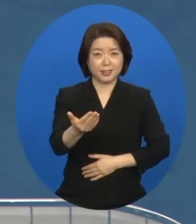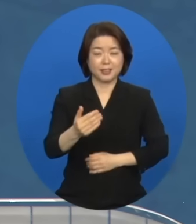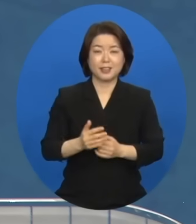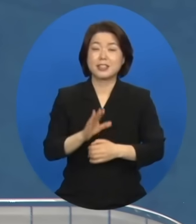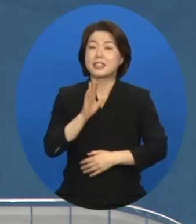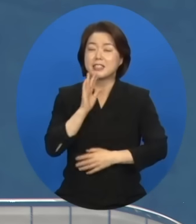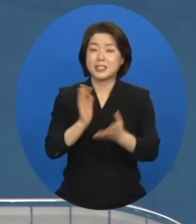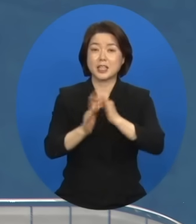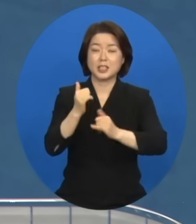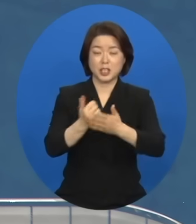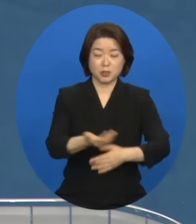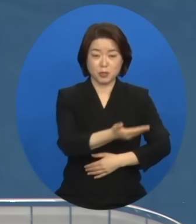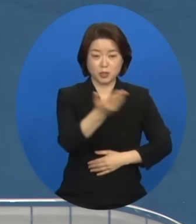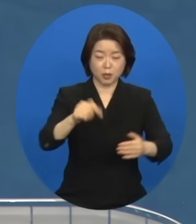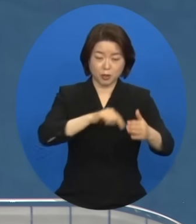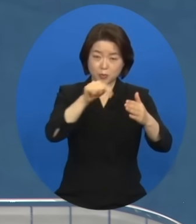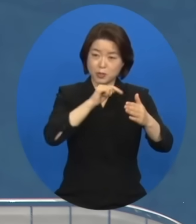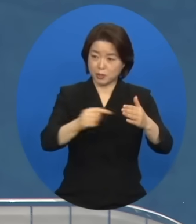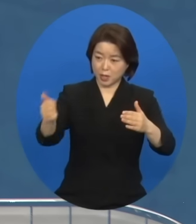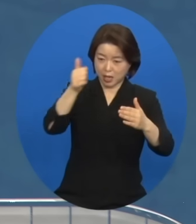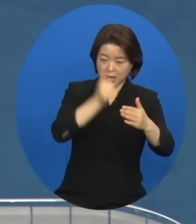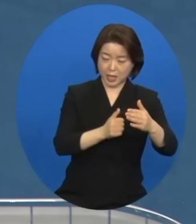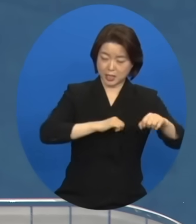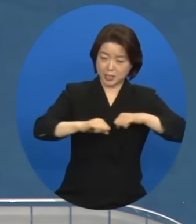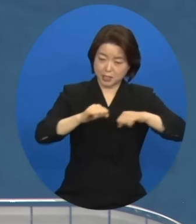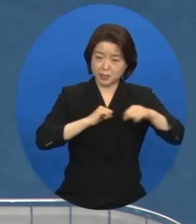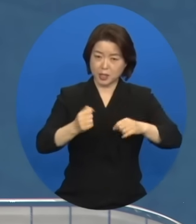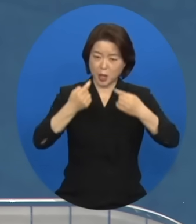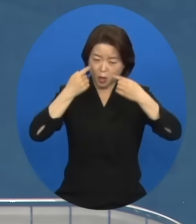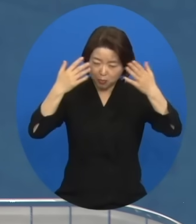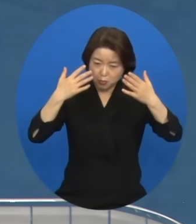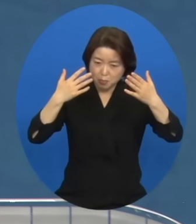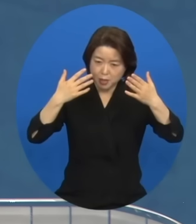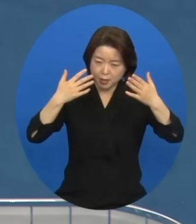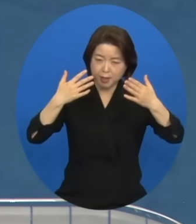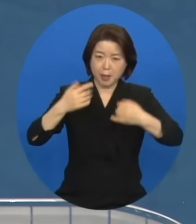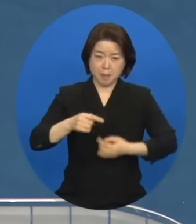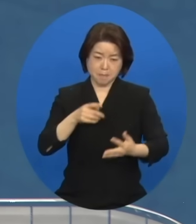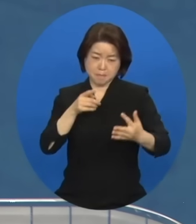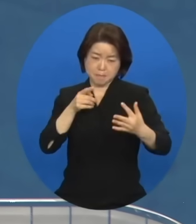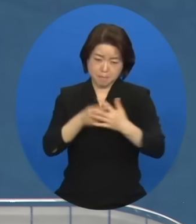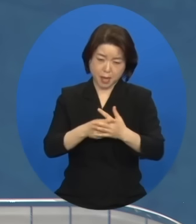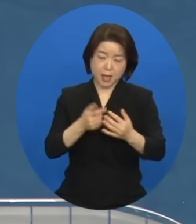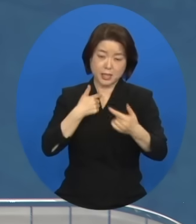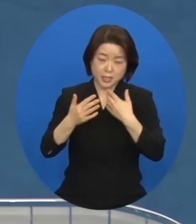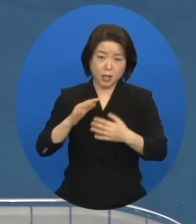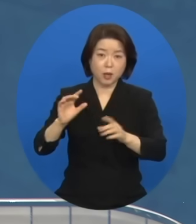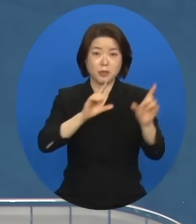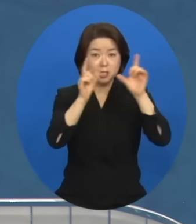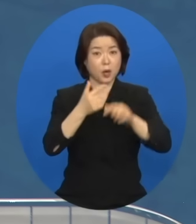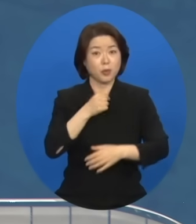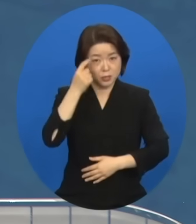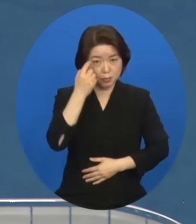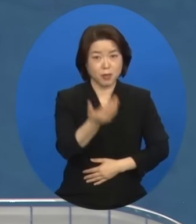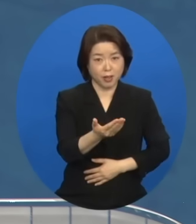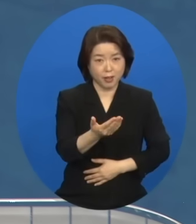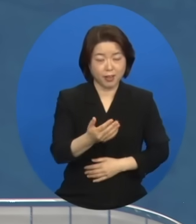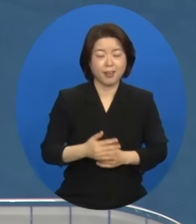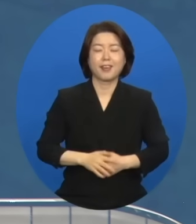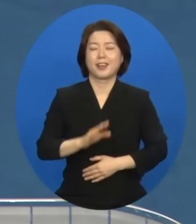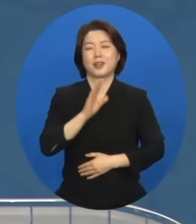정말 여러분 안에 역사하시는 것을 분명하게 체험하고 살고 싶으신가요?